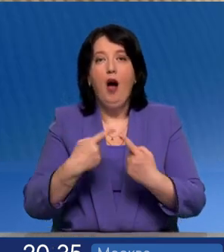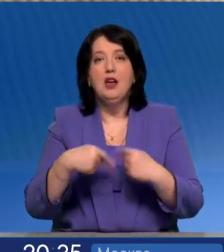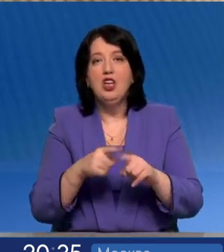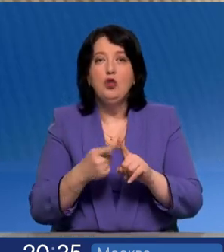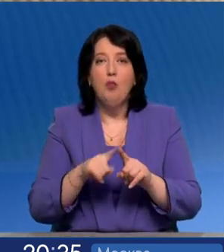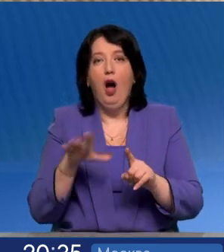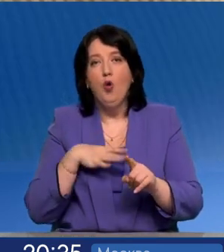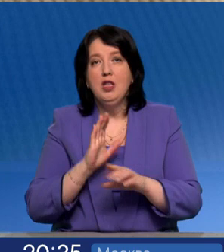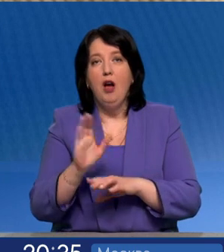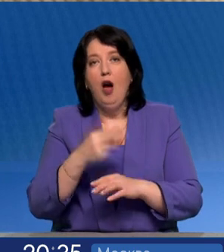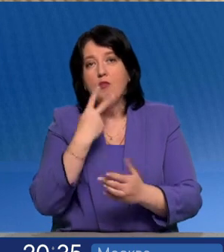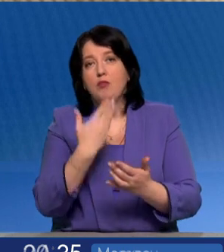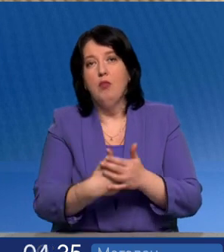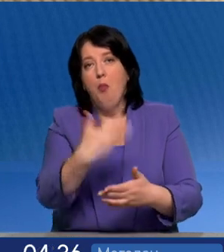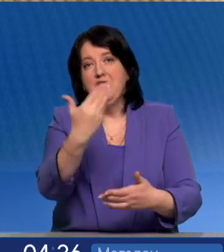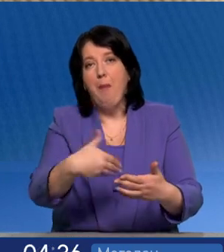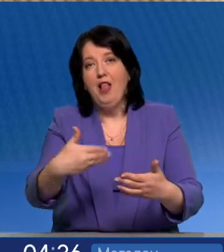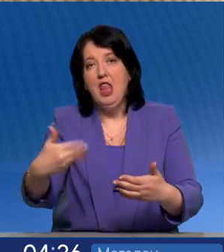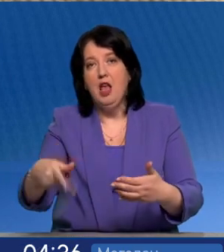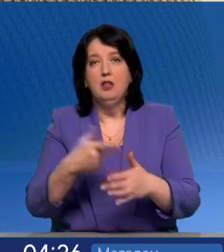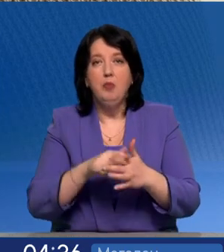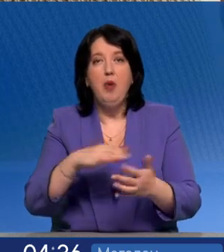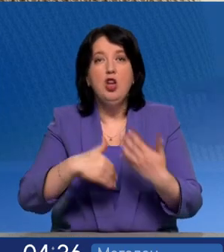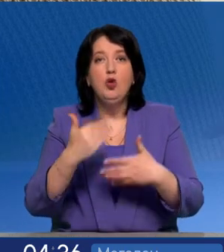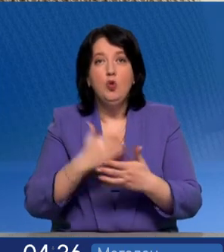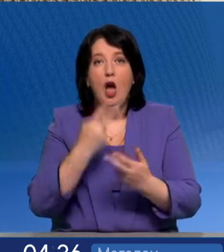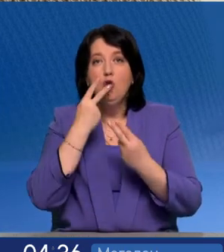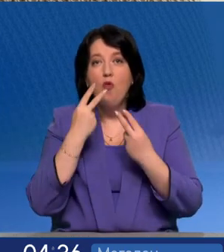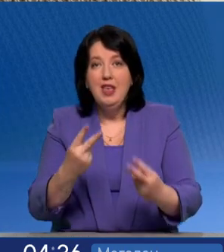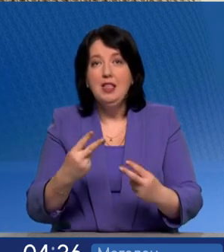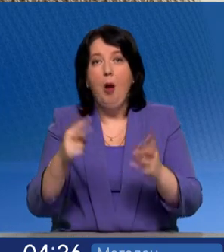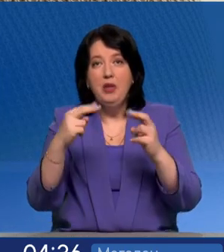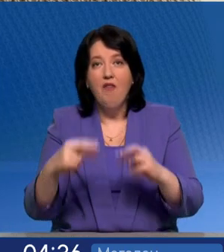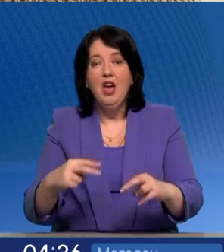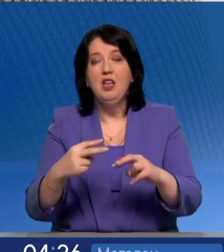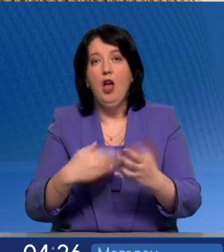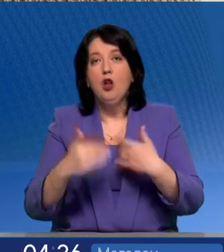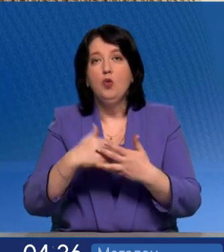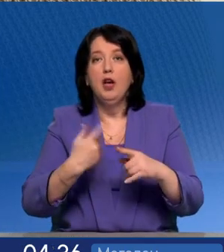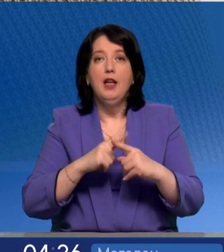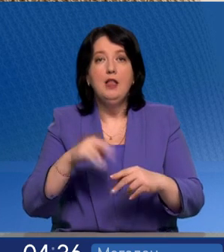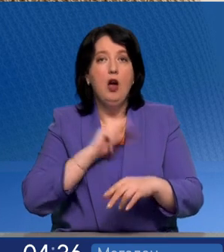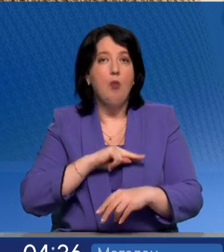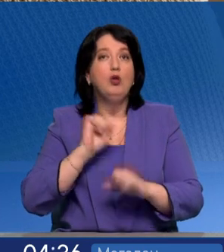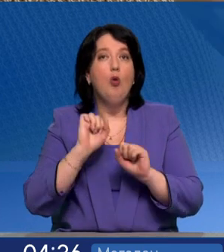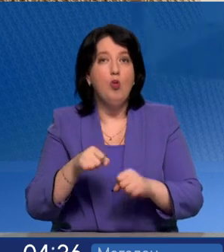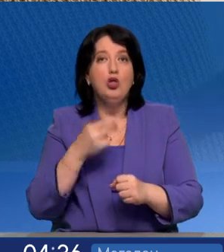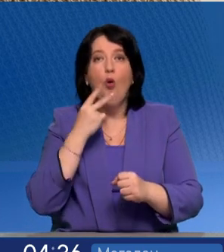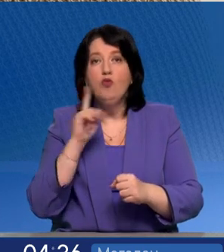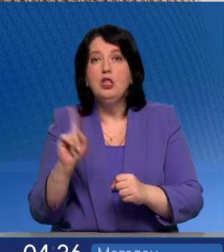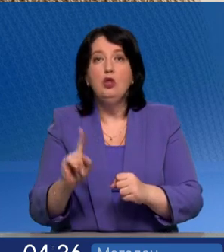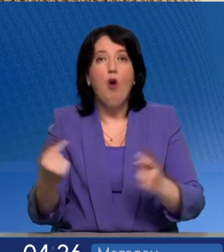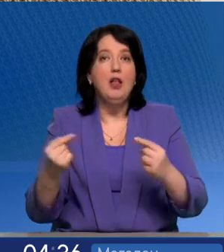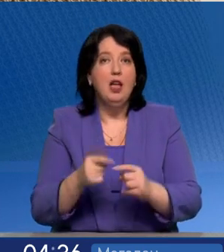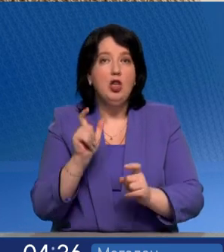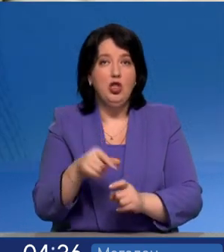который можно посмотреть, вот прям результат работы можно посмотреть, можно проверить результаты этой работы, и можно увидеть, что конкретно